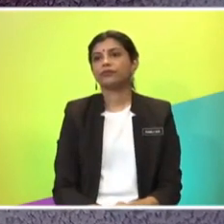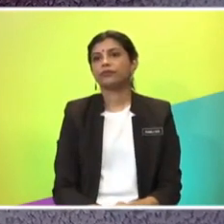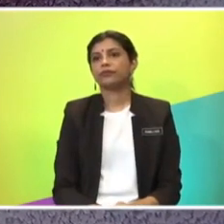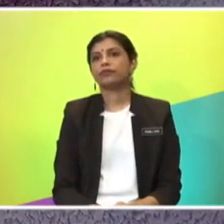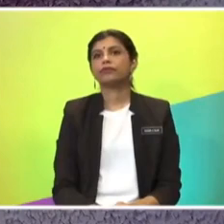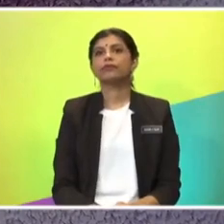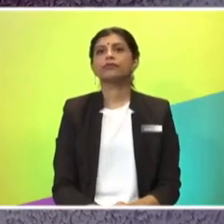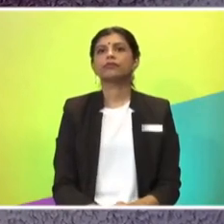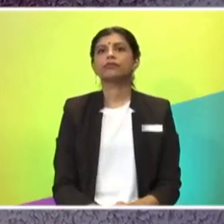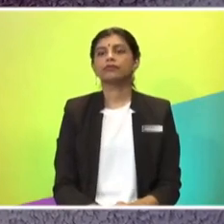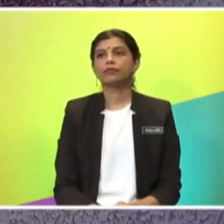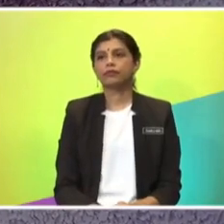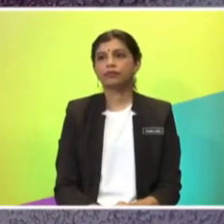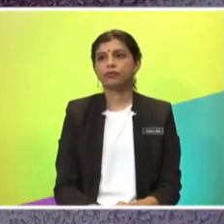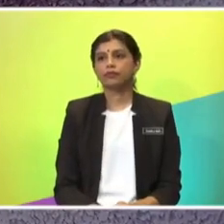56235.